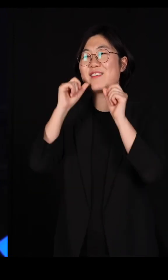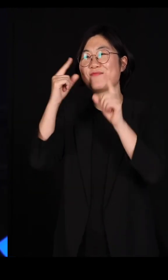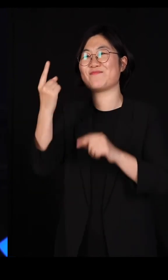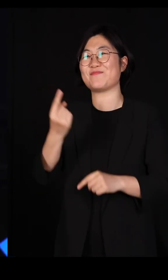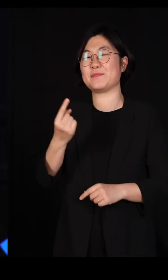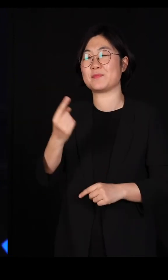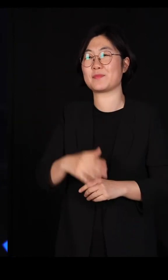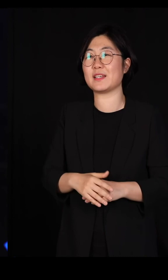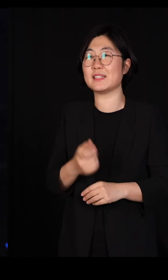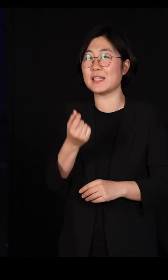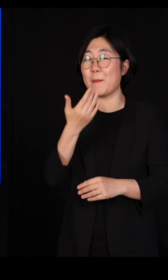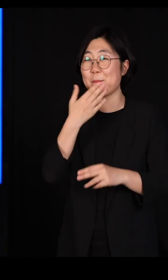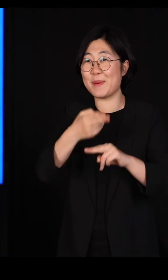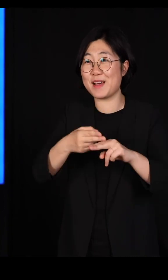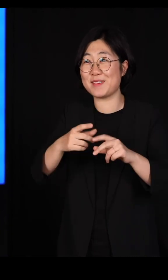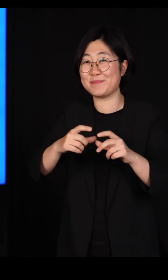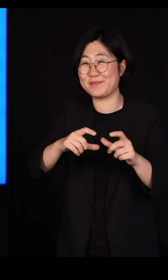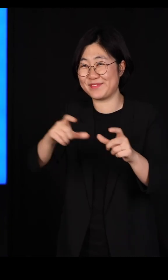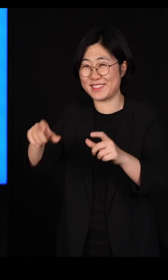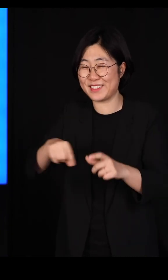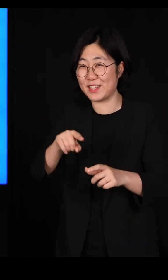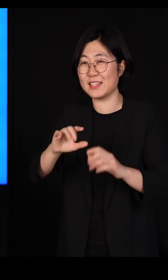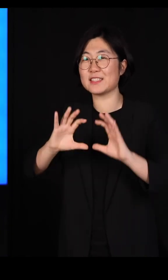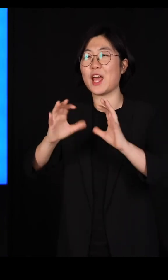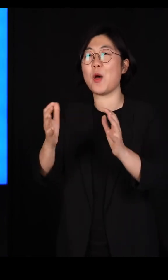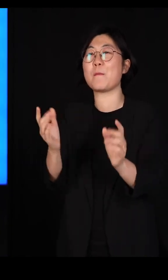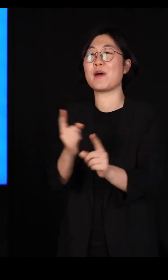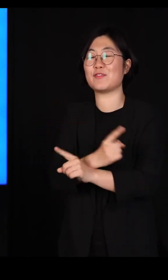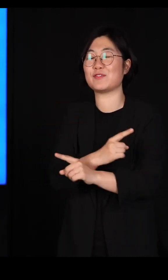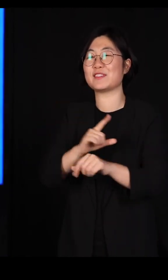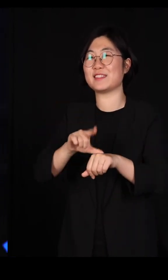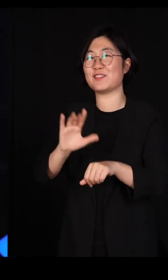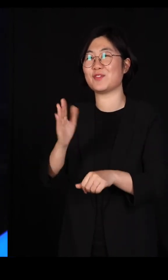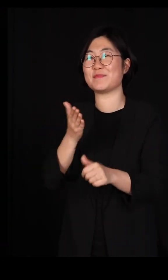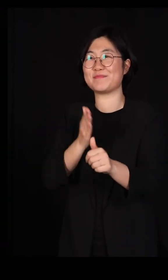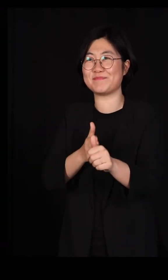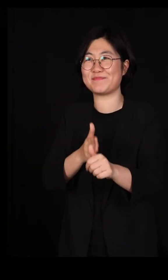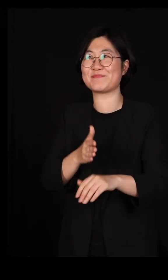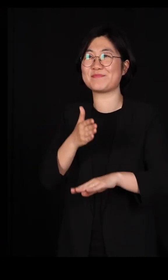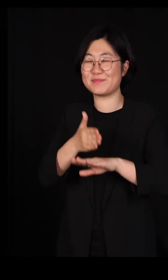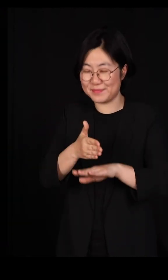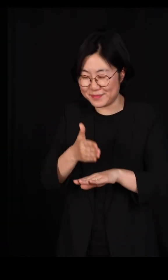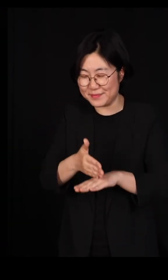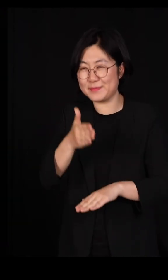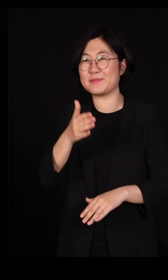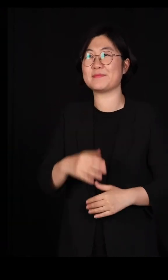겁니다. 작은 밥상에서 세상을 바꾸는 시간을 경험하시길 바랍니다. 감사합니다.